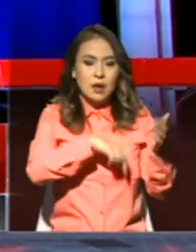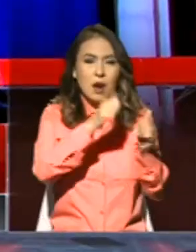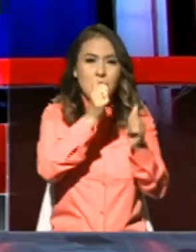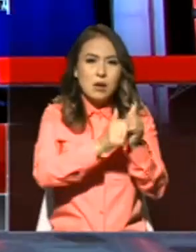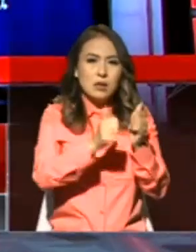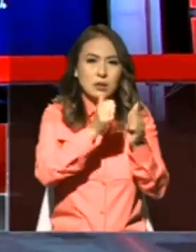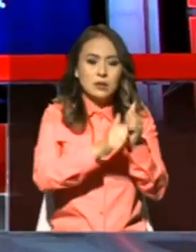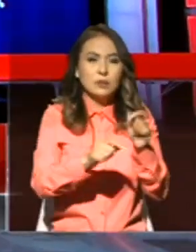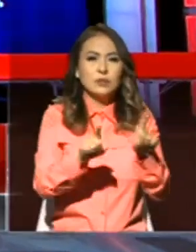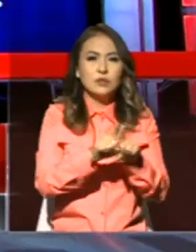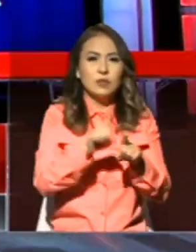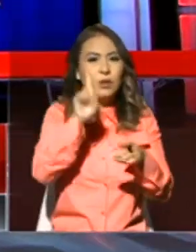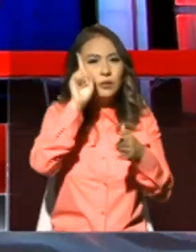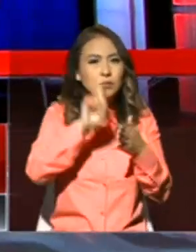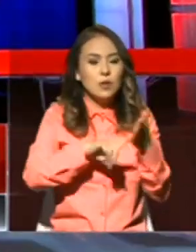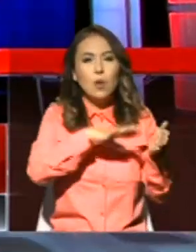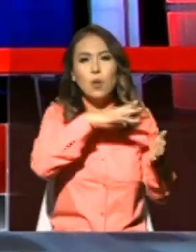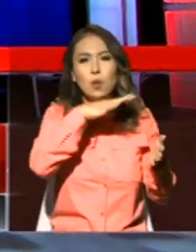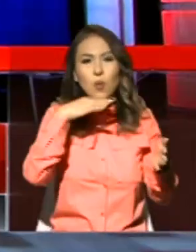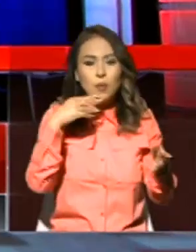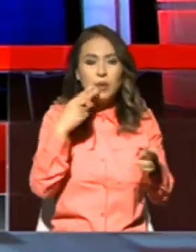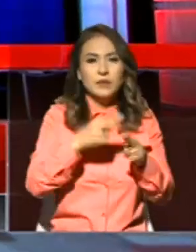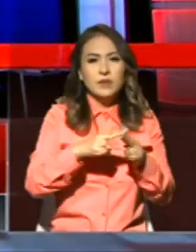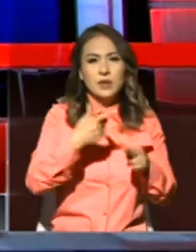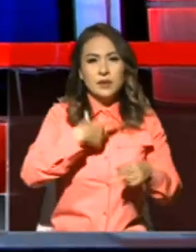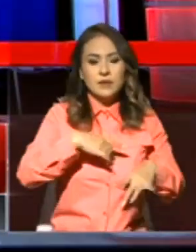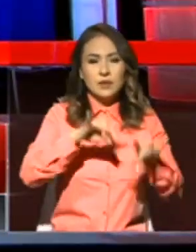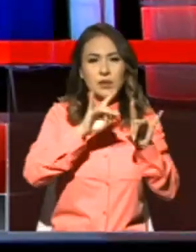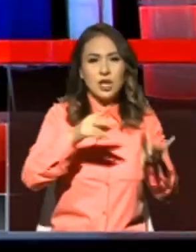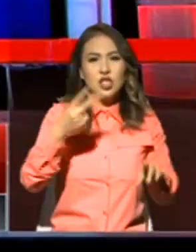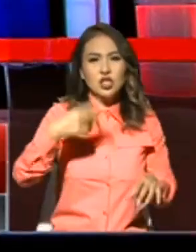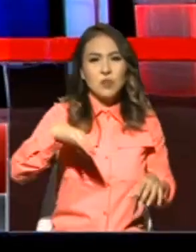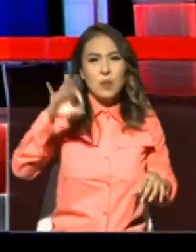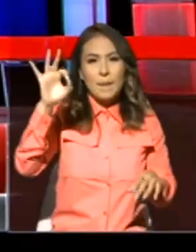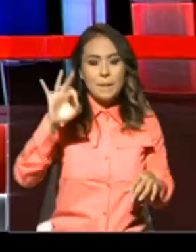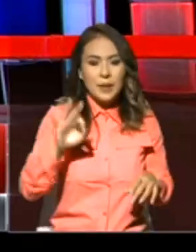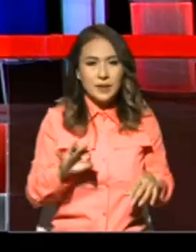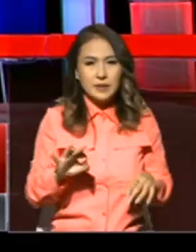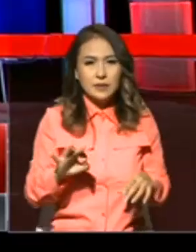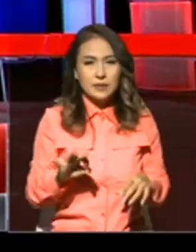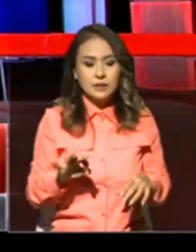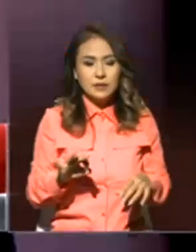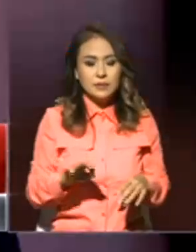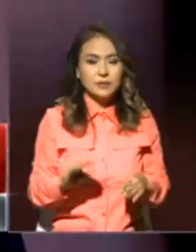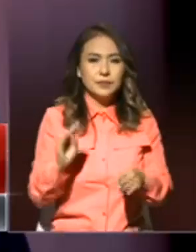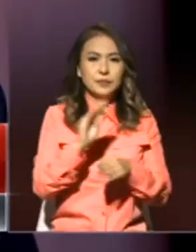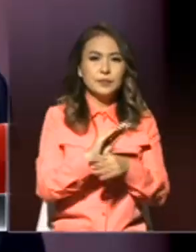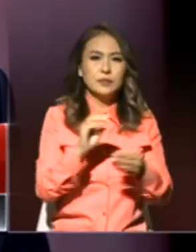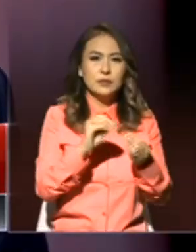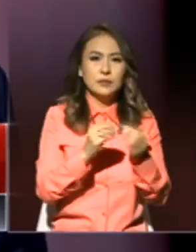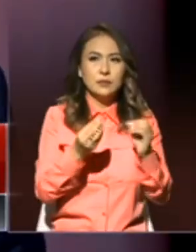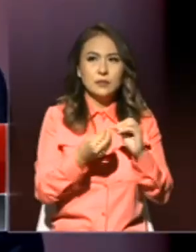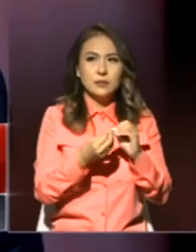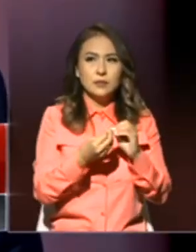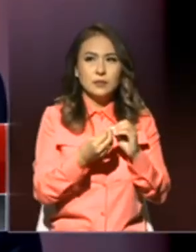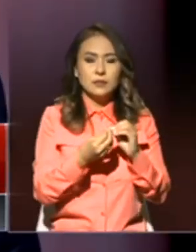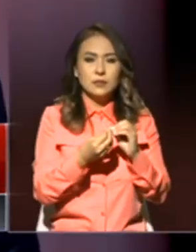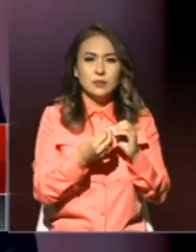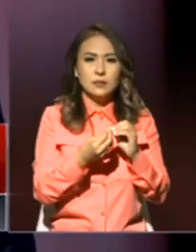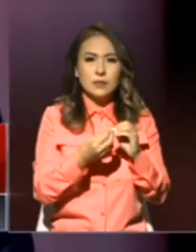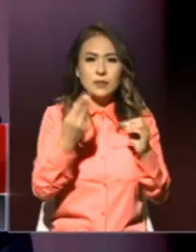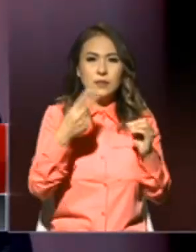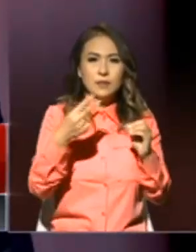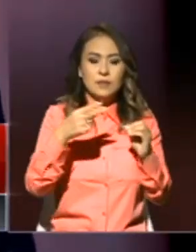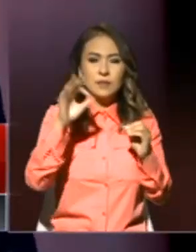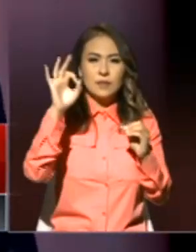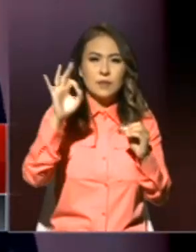үміті шайтан, соған сенгендер көп қой. Әлде өзіңіз айтып тұрғанда 20% салып. Бірақ бұл жерде бір мәселе, тағы да осы